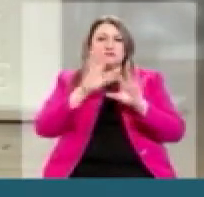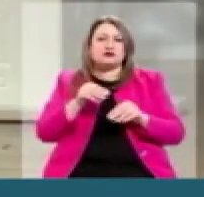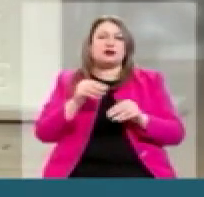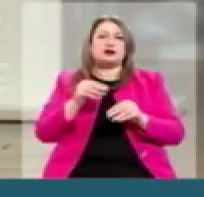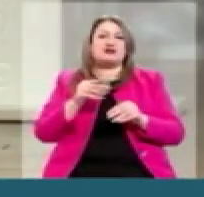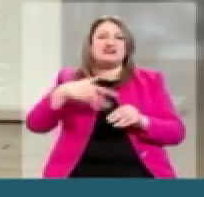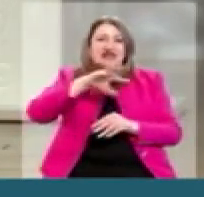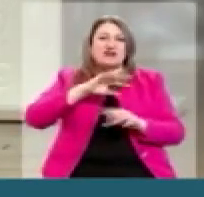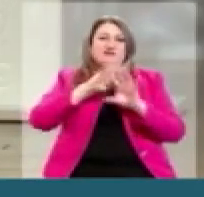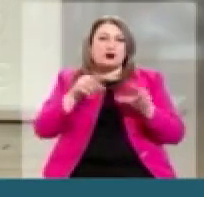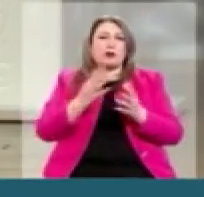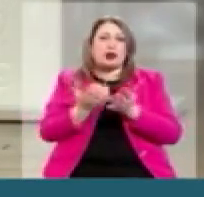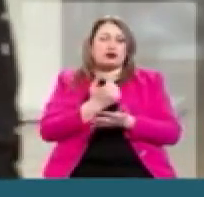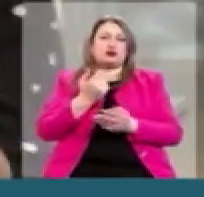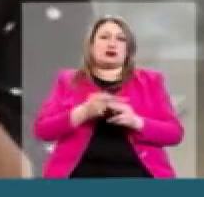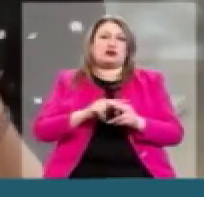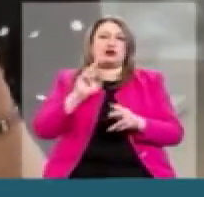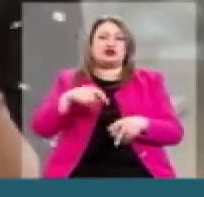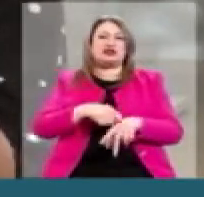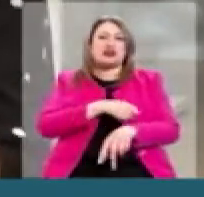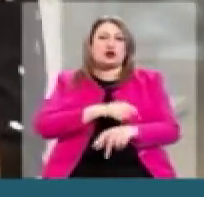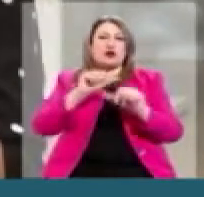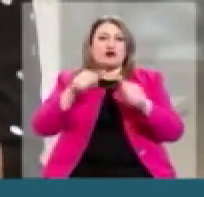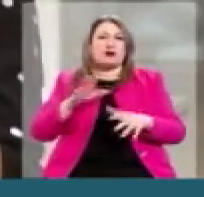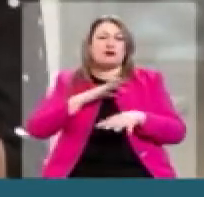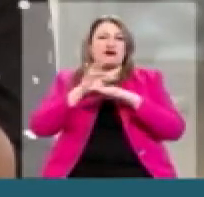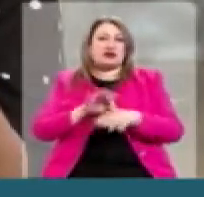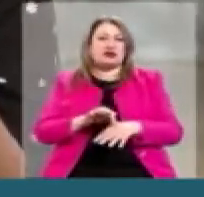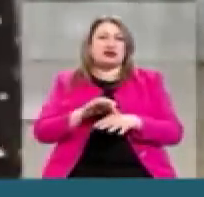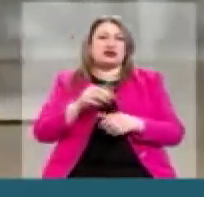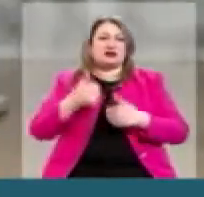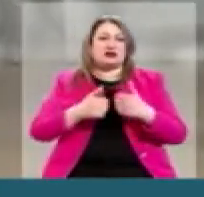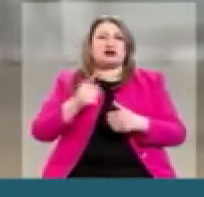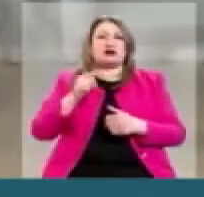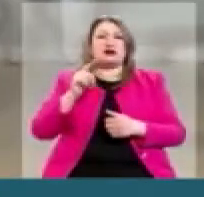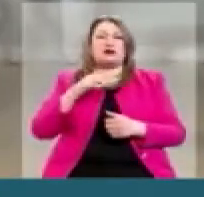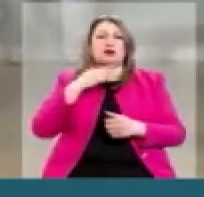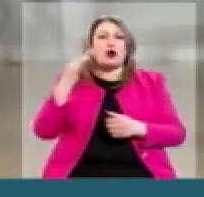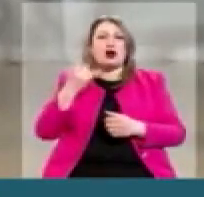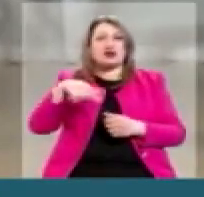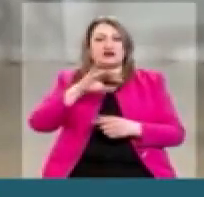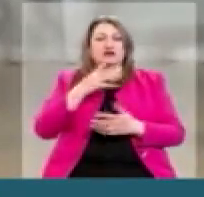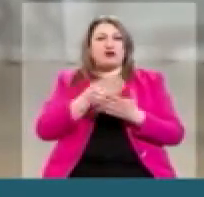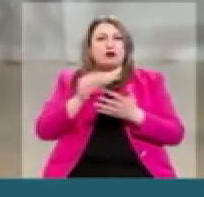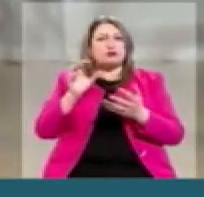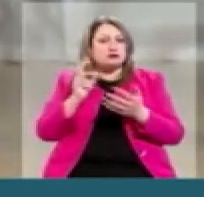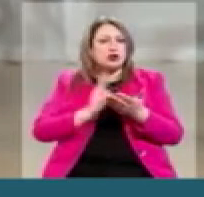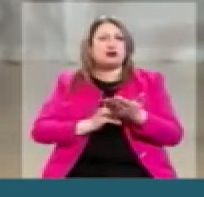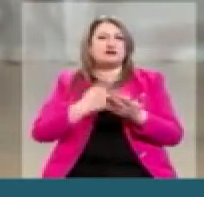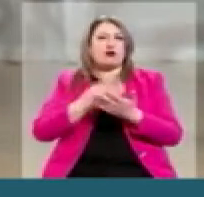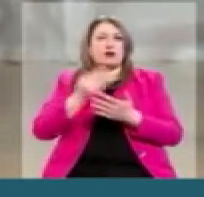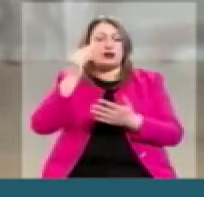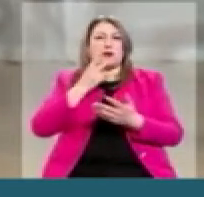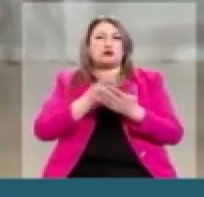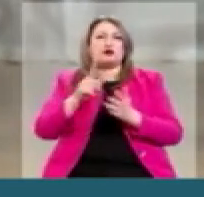молодцы. Даже в дистанционном формате вы, каждый из вас яро отстаивал свою точку зрения, показал, что вы